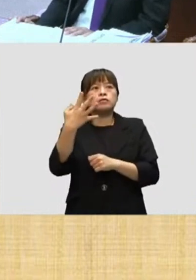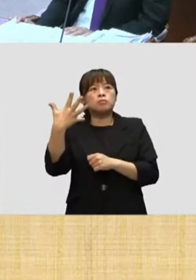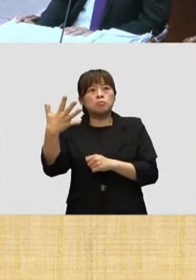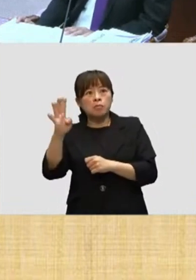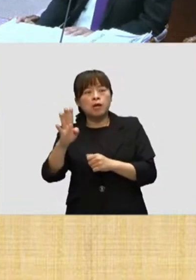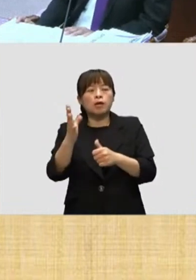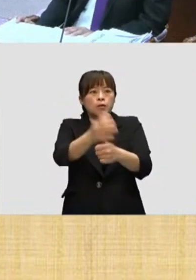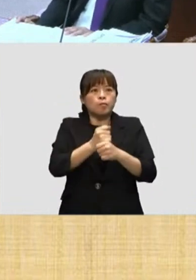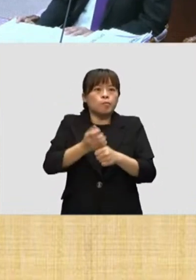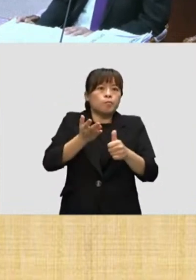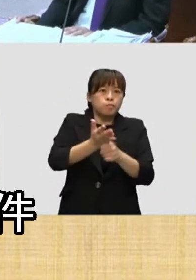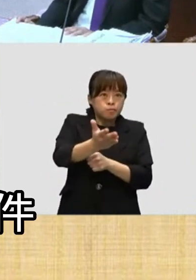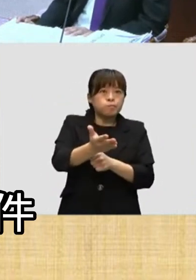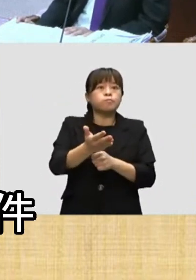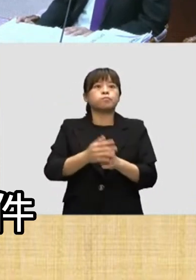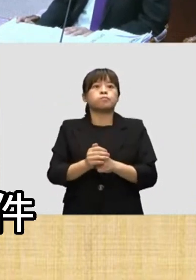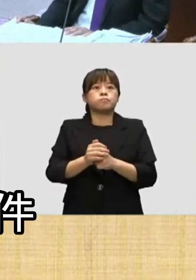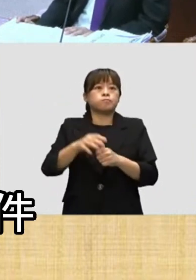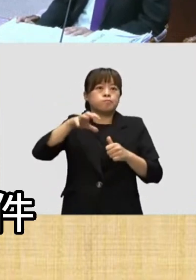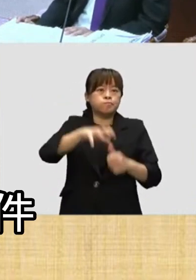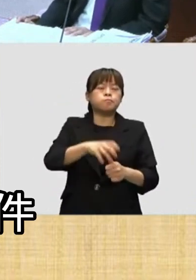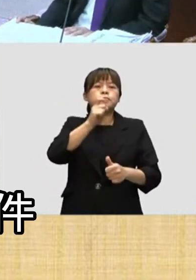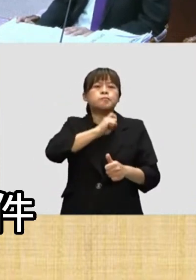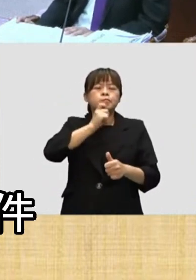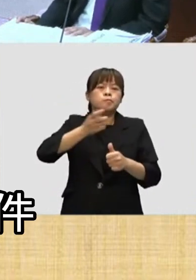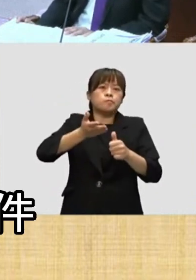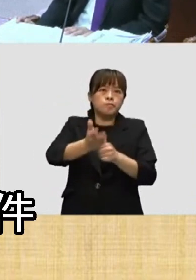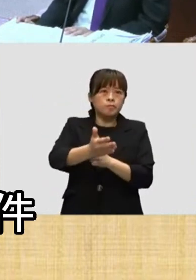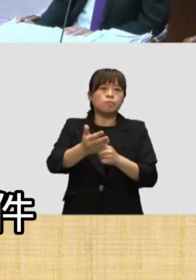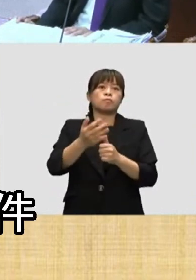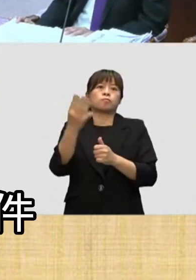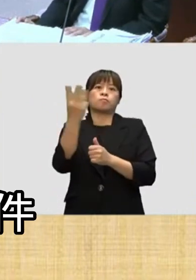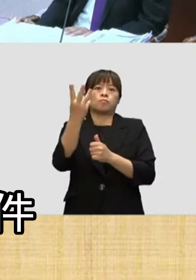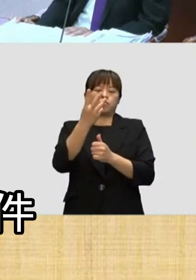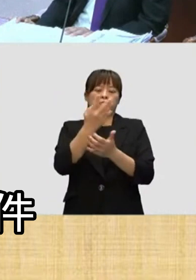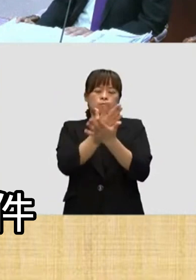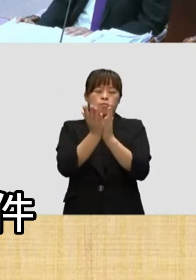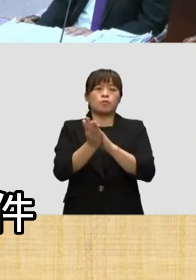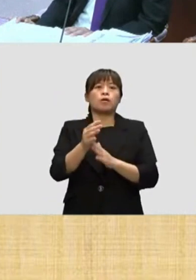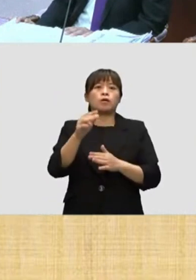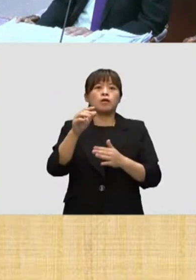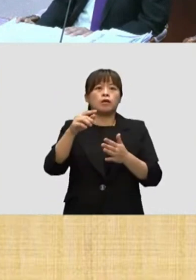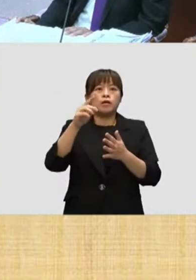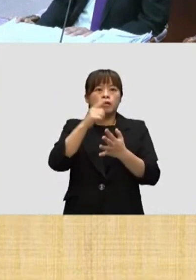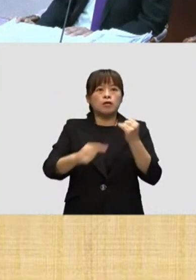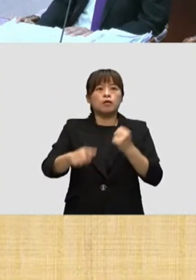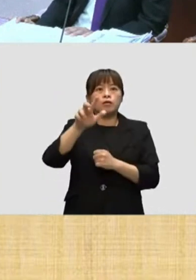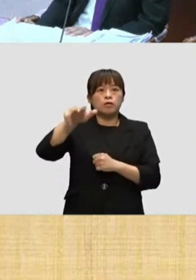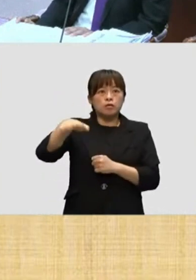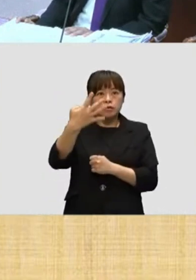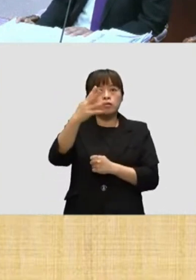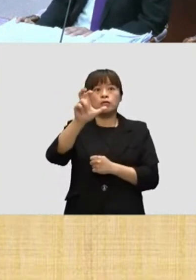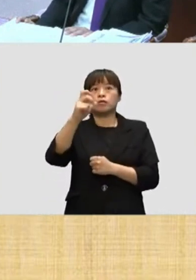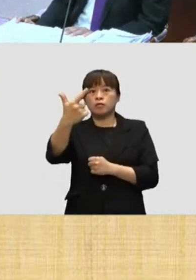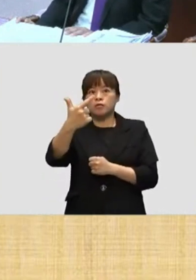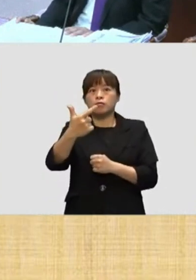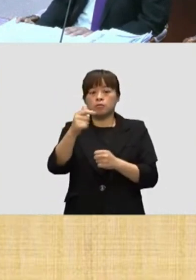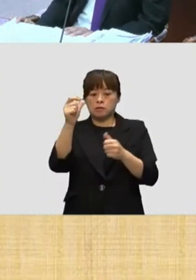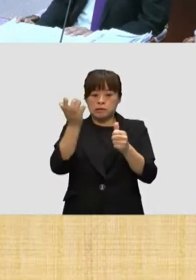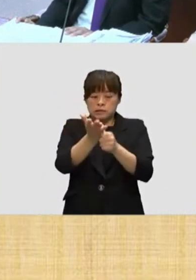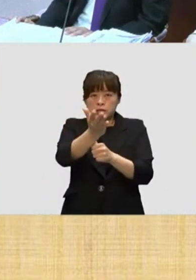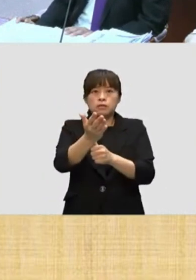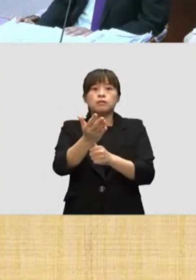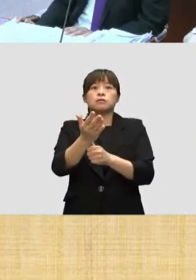人勒索杀人结合犯、强制性交杀人结合犯等476件杀人的确定案子，仅有